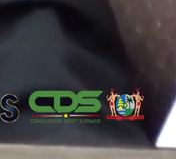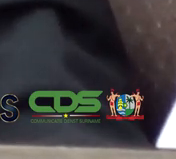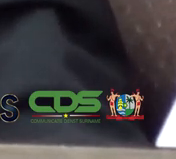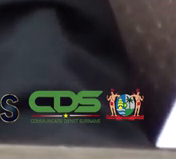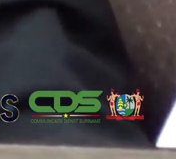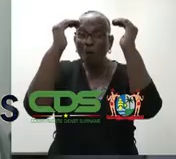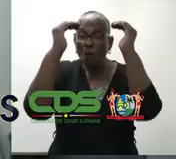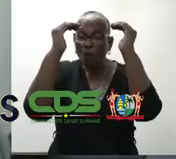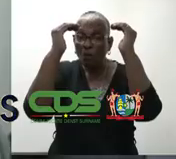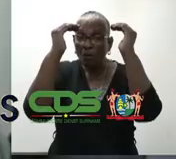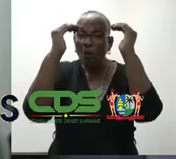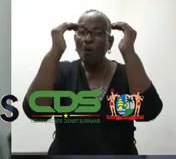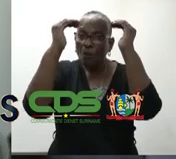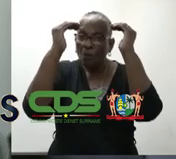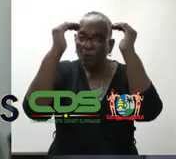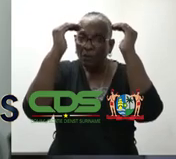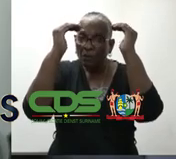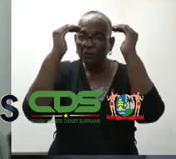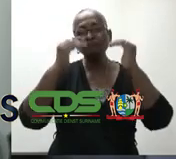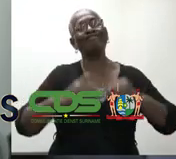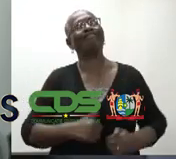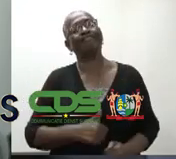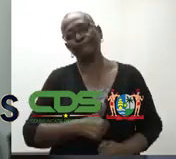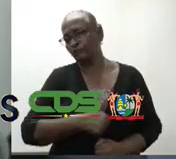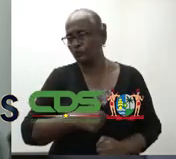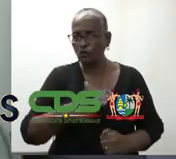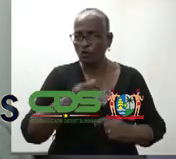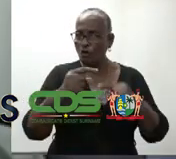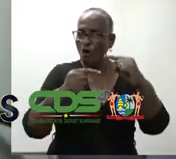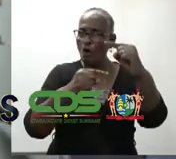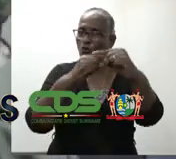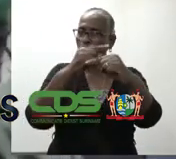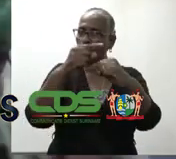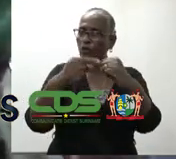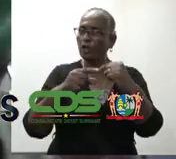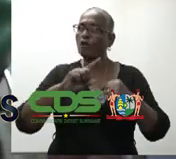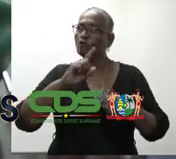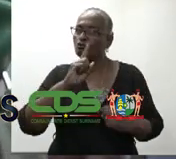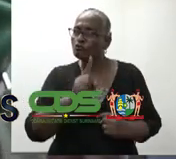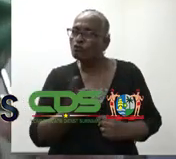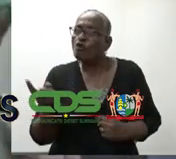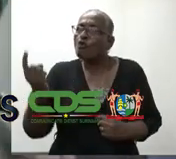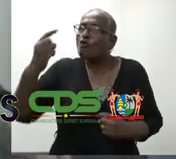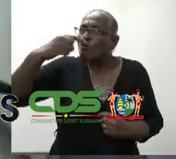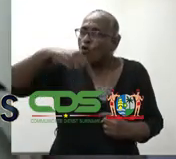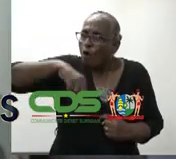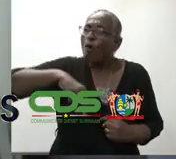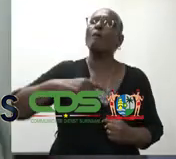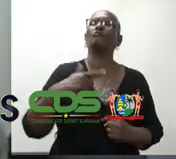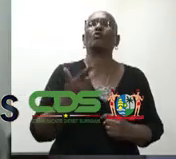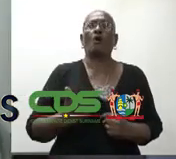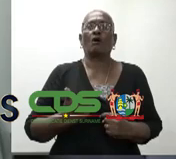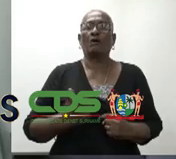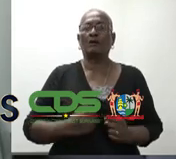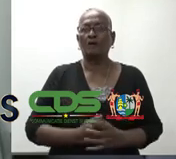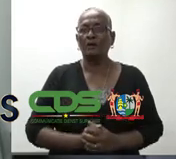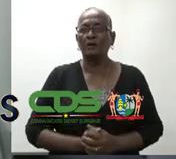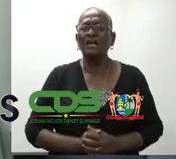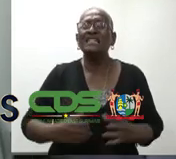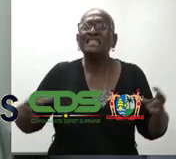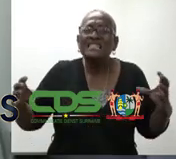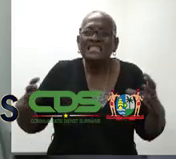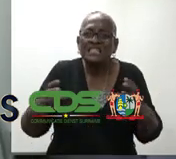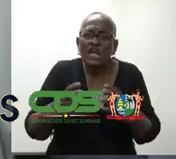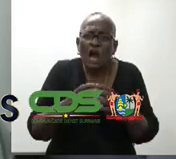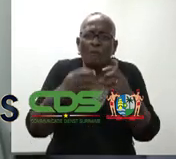micro-economisch gebied moet die goede ontwikkeling nog goed tot haar recht komen. De samenleving,